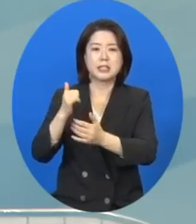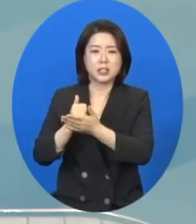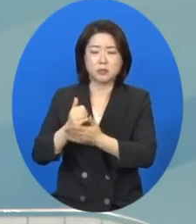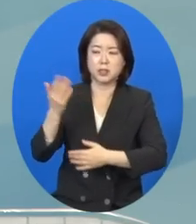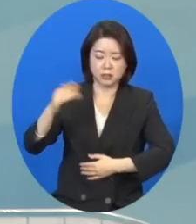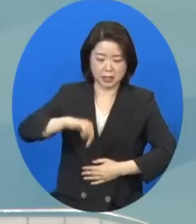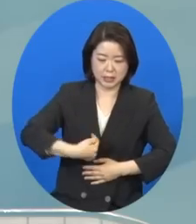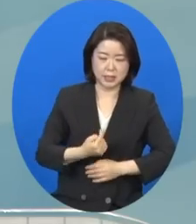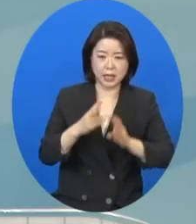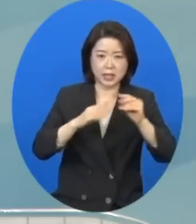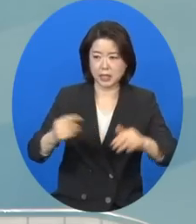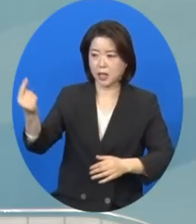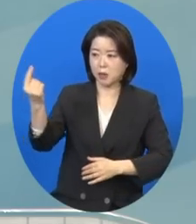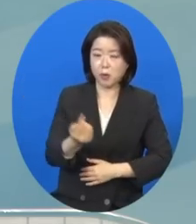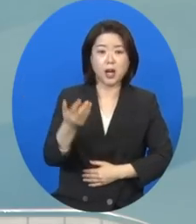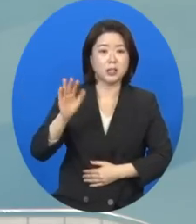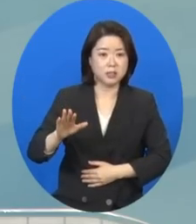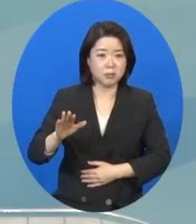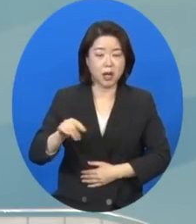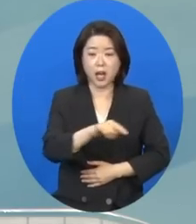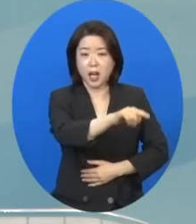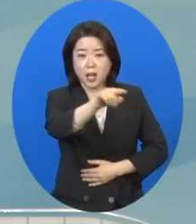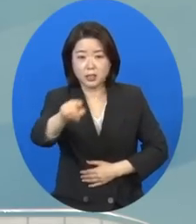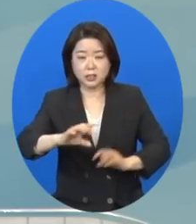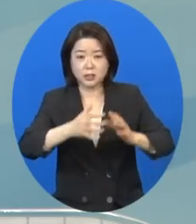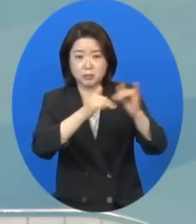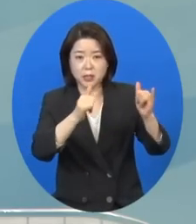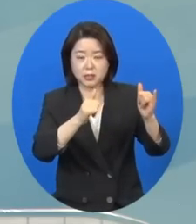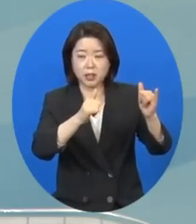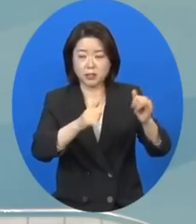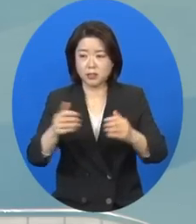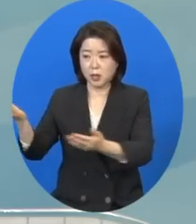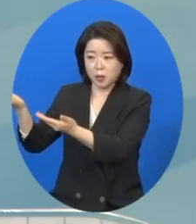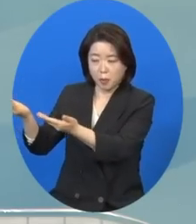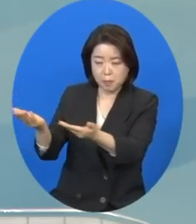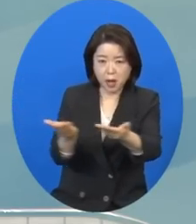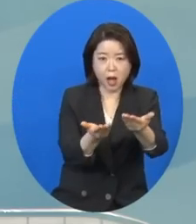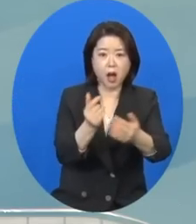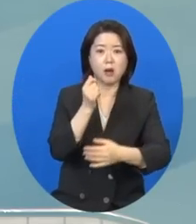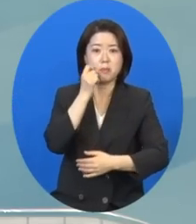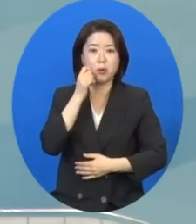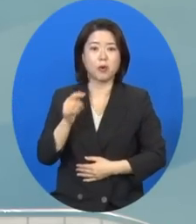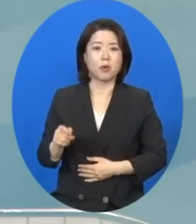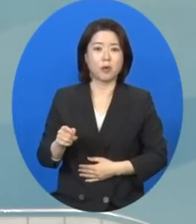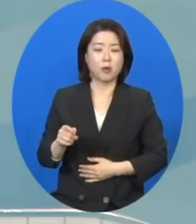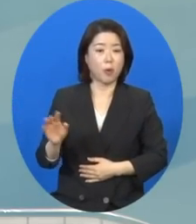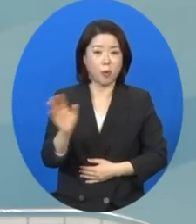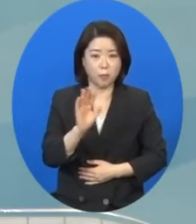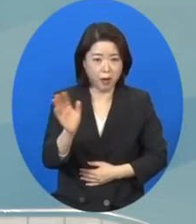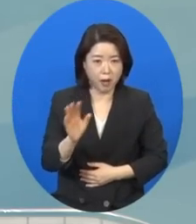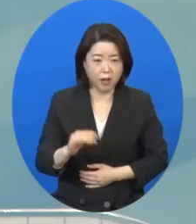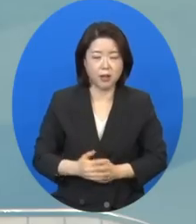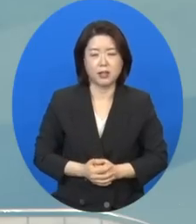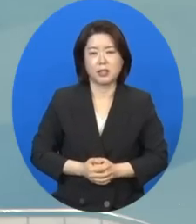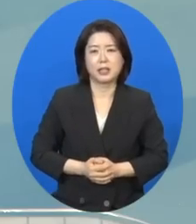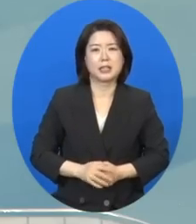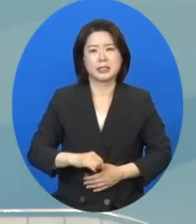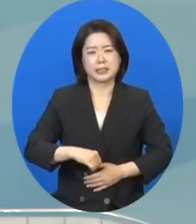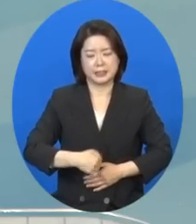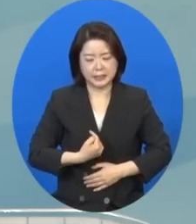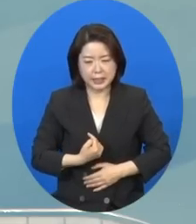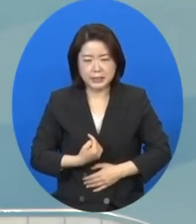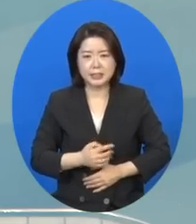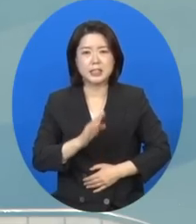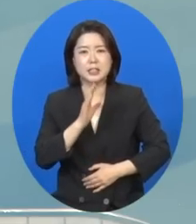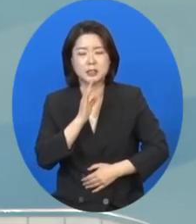자기 땅에 오셨으나 그의 백성은 그를 맞이하지 않았다는 것이죠 그들은 자신의 참된 왕을 선택하지